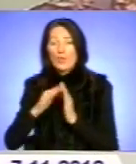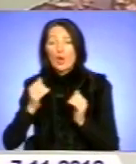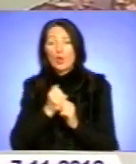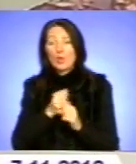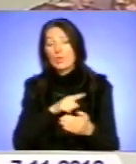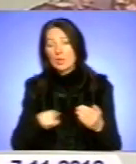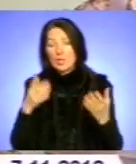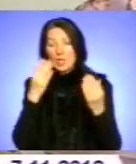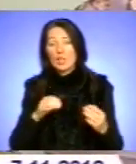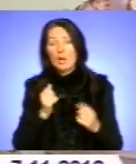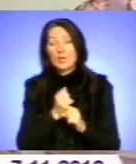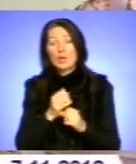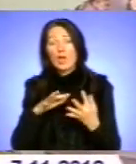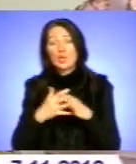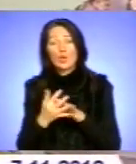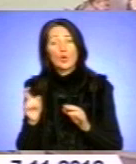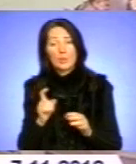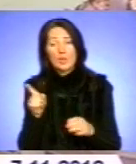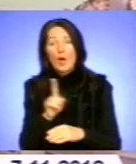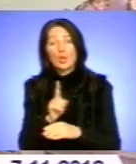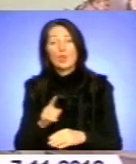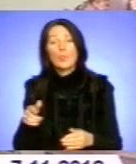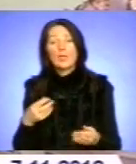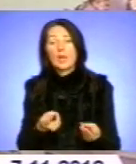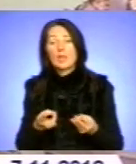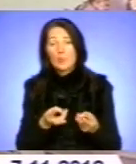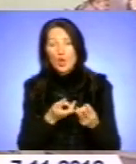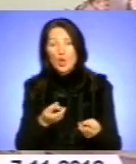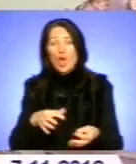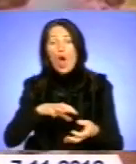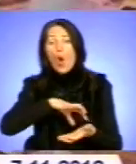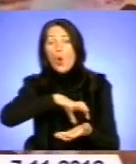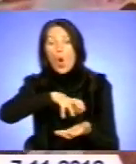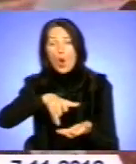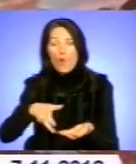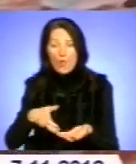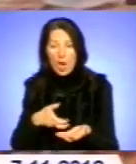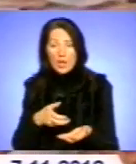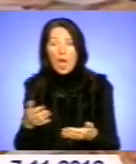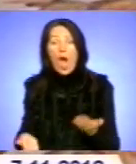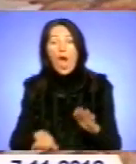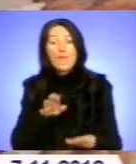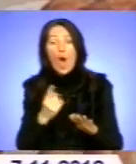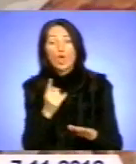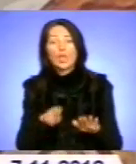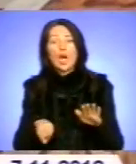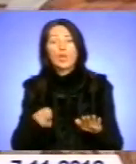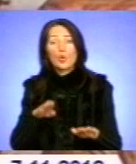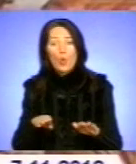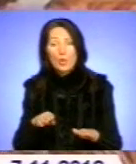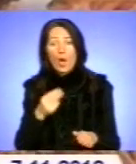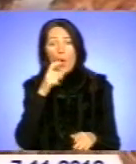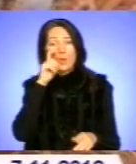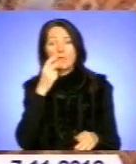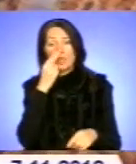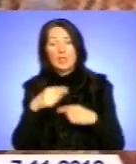працівника сільського господарства у Тернополі спечуть коровай вагою 1 тонну. Український традиційний хліб розмістять на